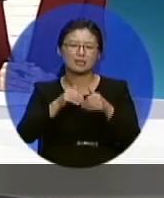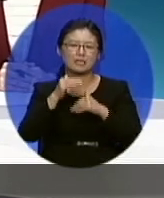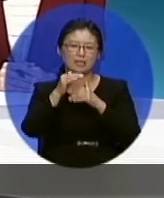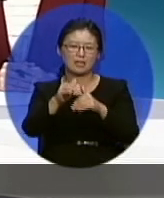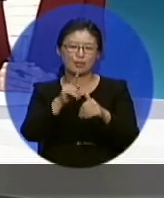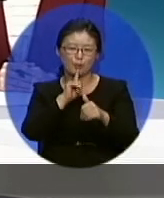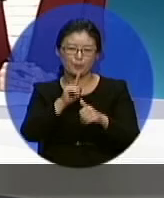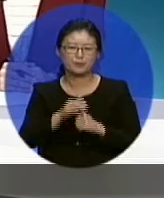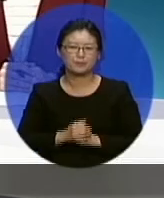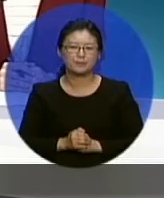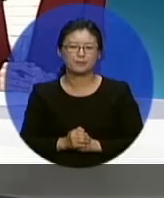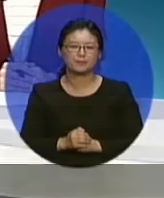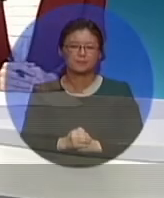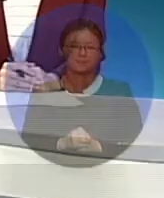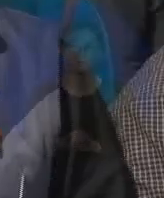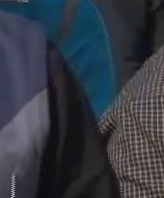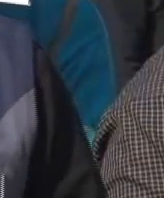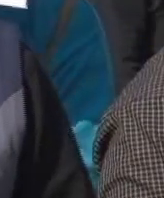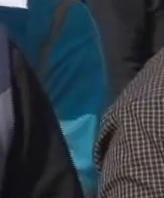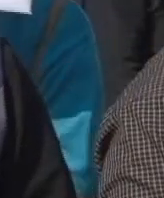주장했습니다. 박정인 기자입니다.